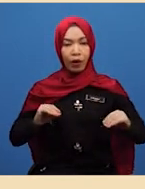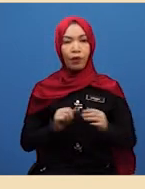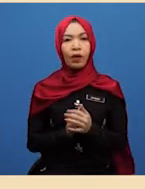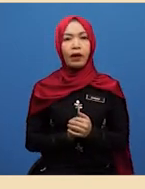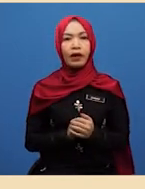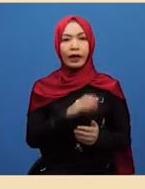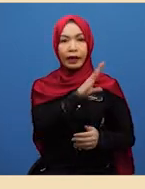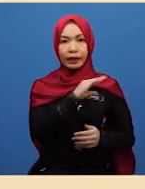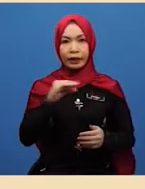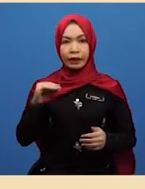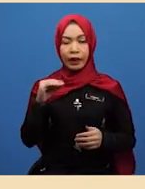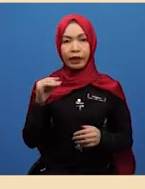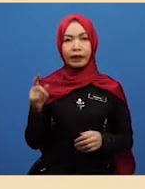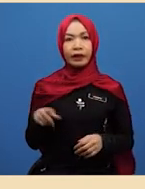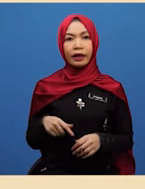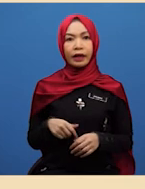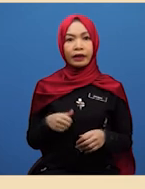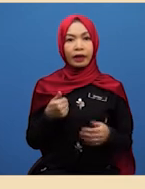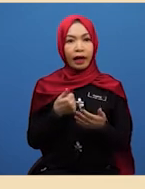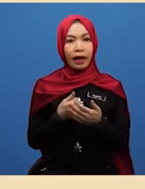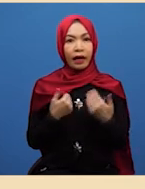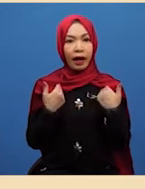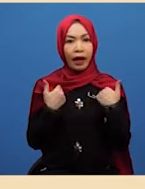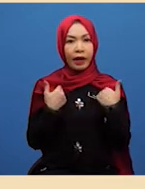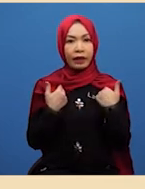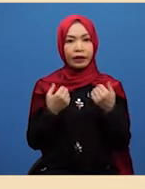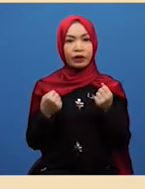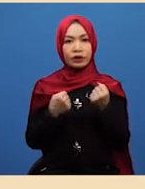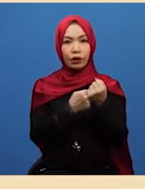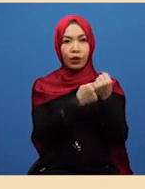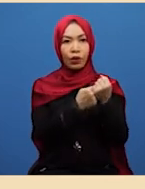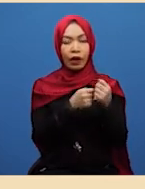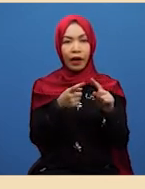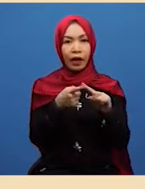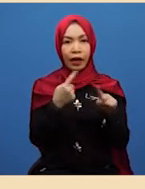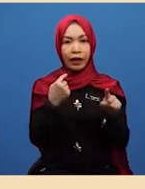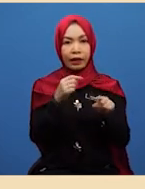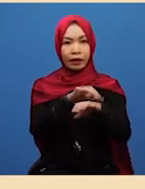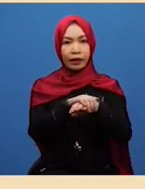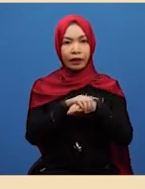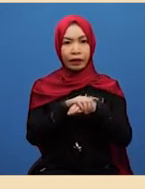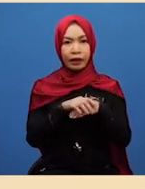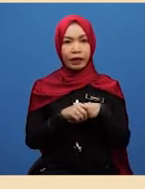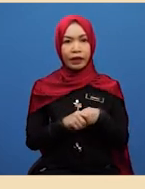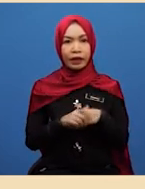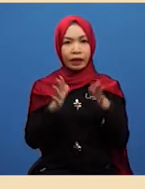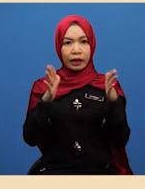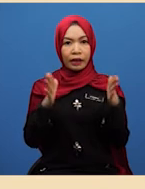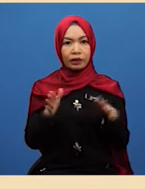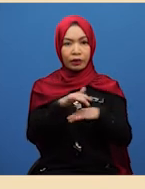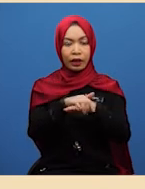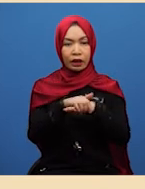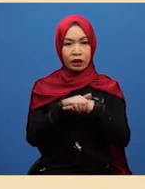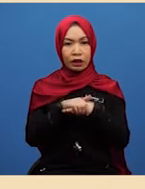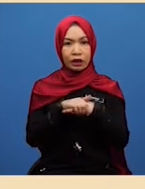keuangan. Beliau memperolehi sokongan keuangan daripada pemodal Eropah, terutamanya